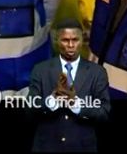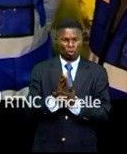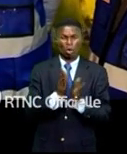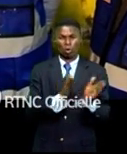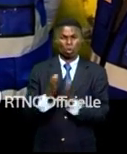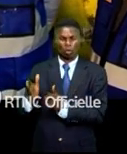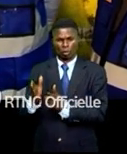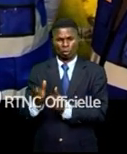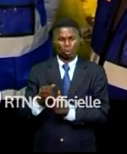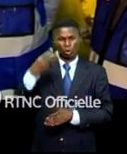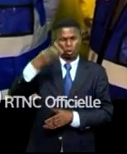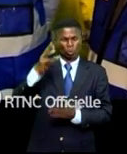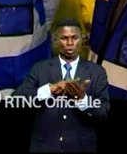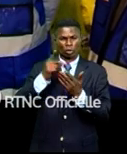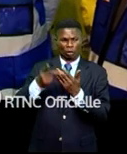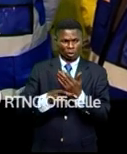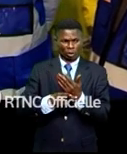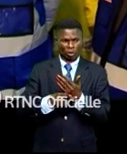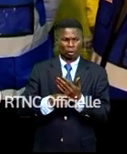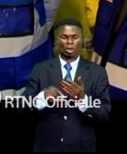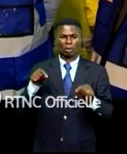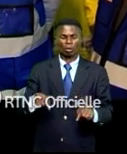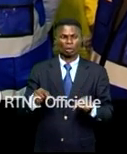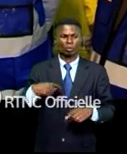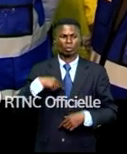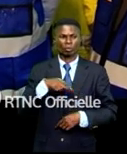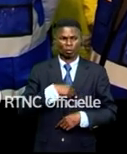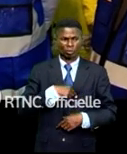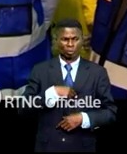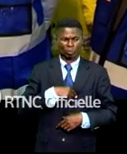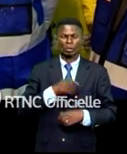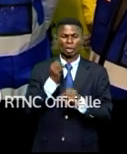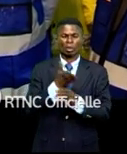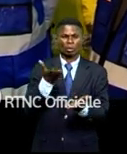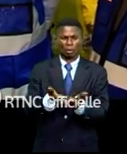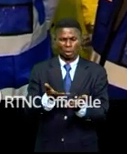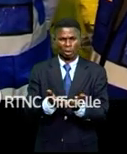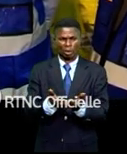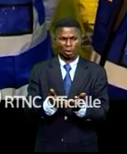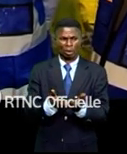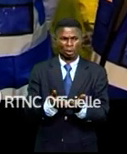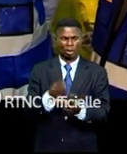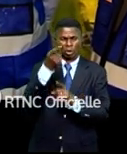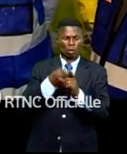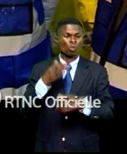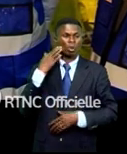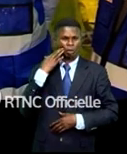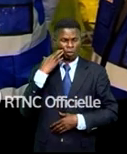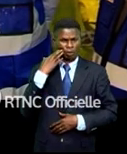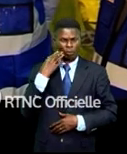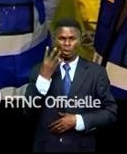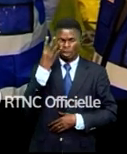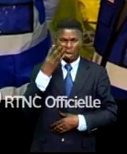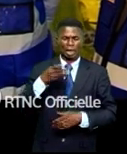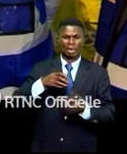que la troisième machine vienne au réseau le 19 avril à peu près. Et au mois de mai, nous aurons la 4e machine,